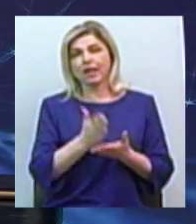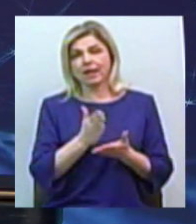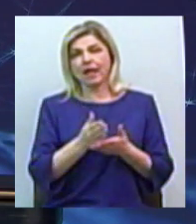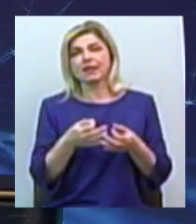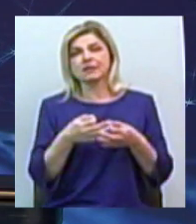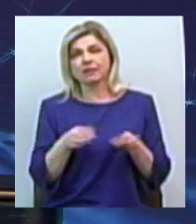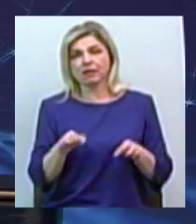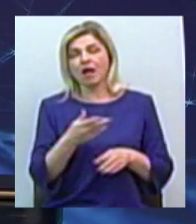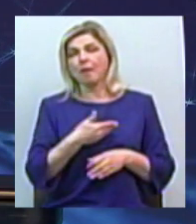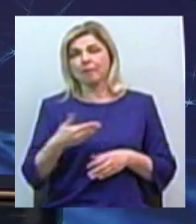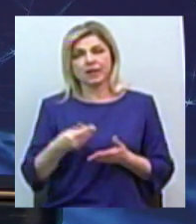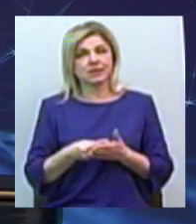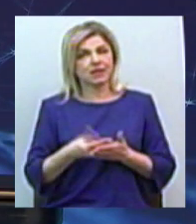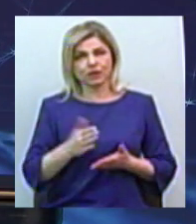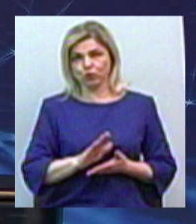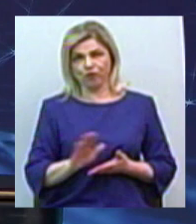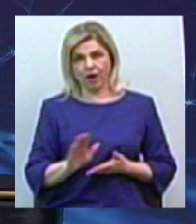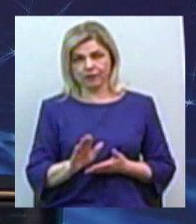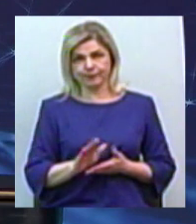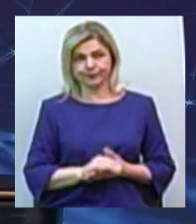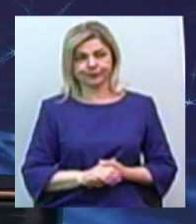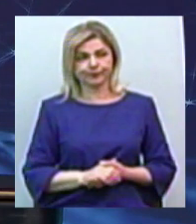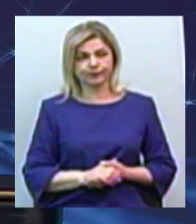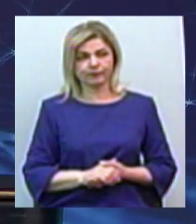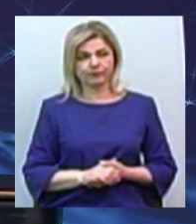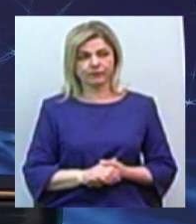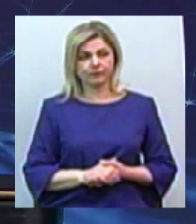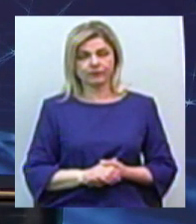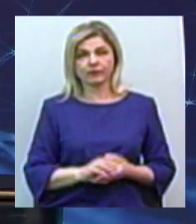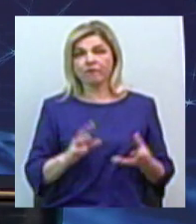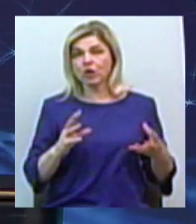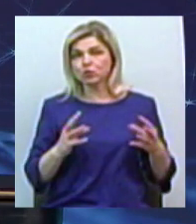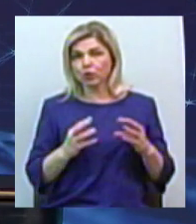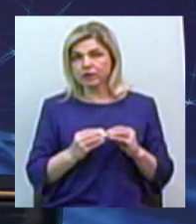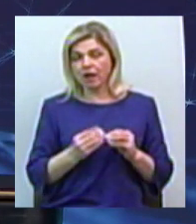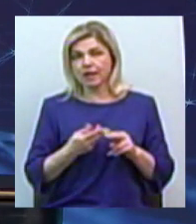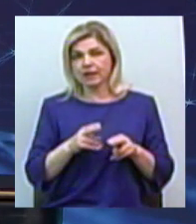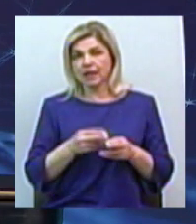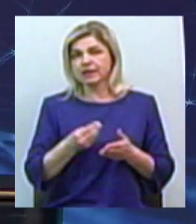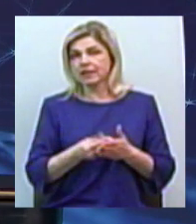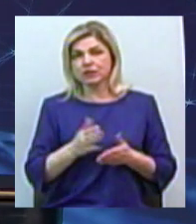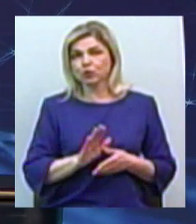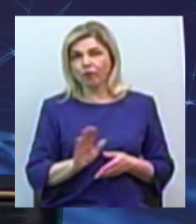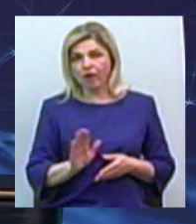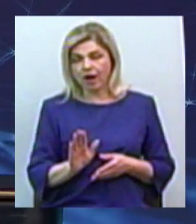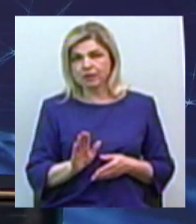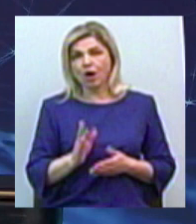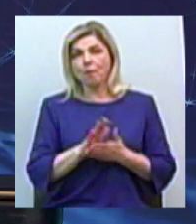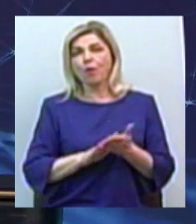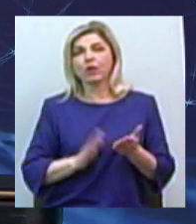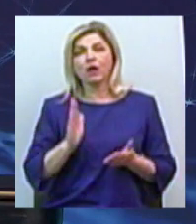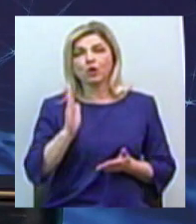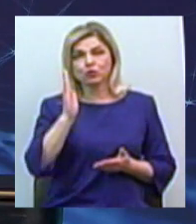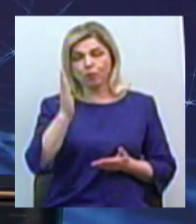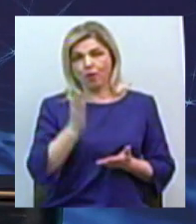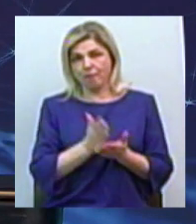це не цінували. Ми це не цінували, і в результаті цього нецінування в подальшому ми